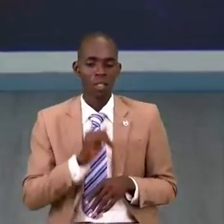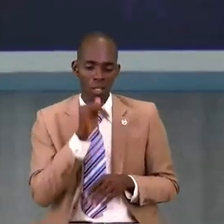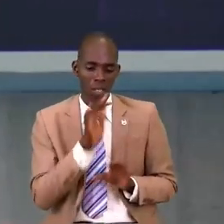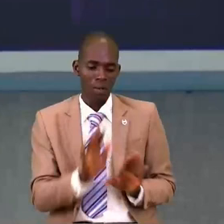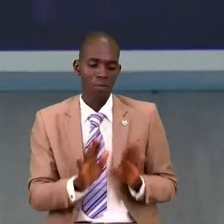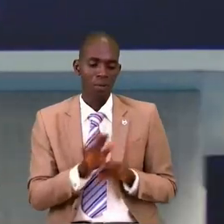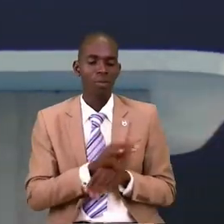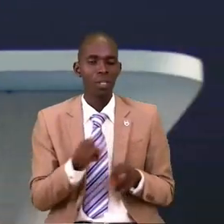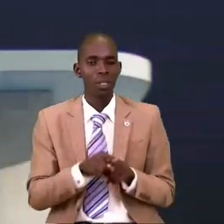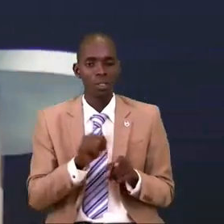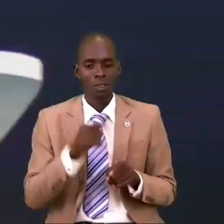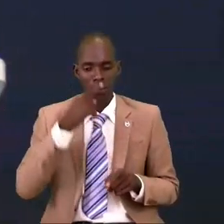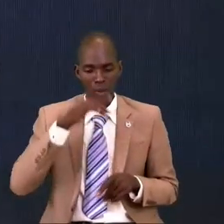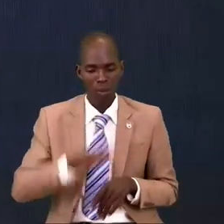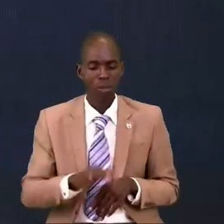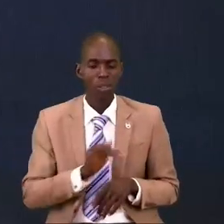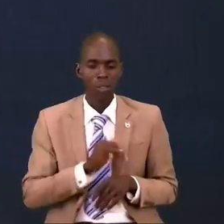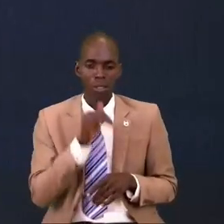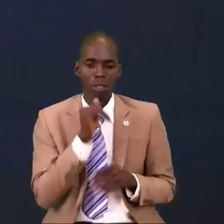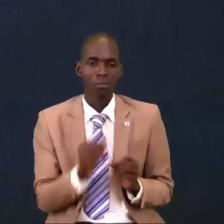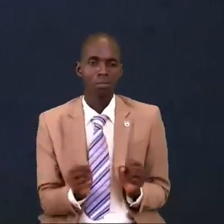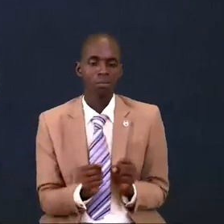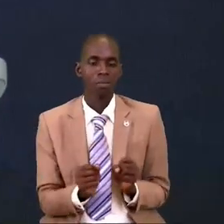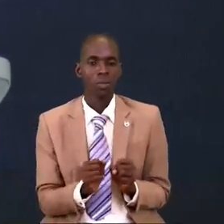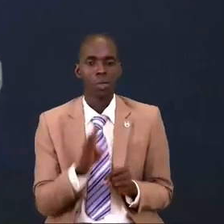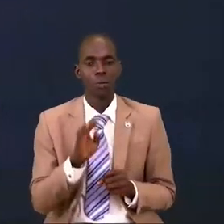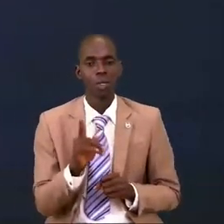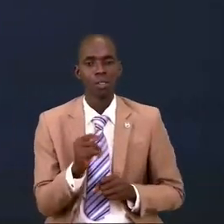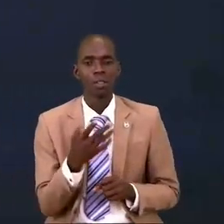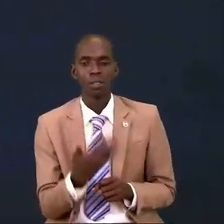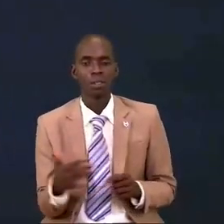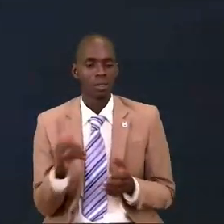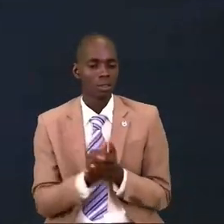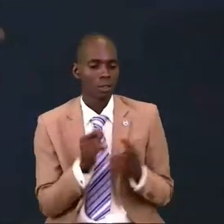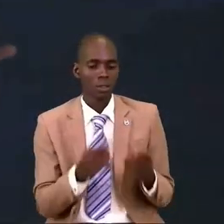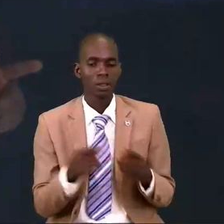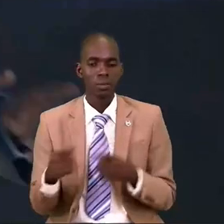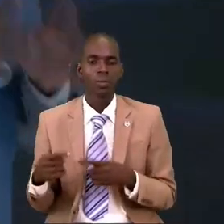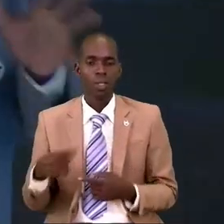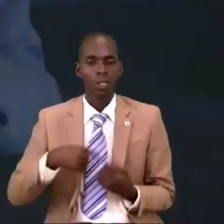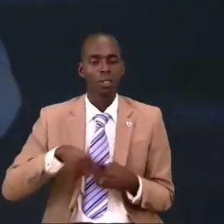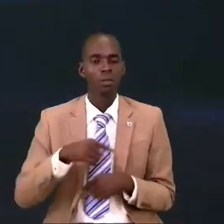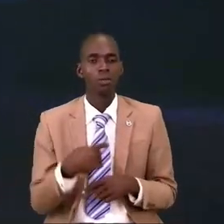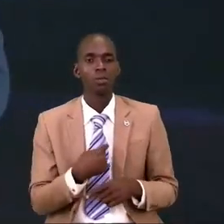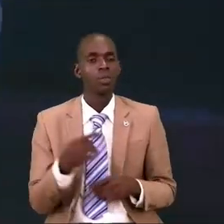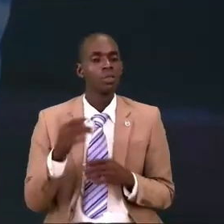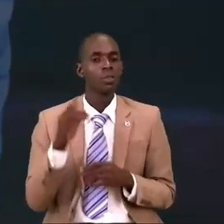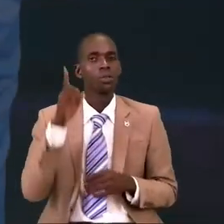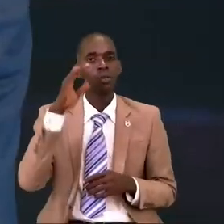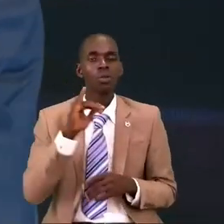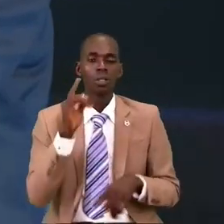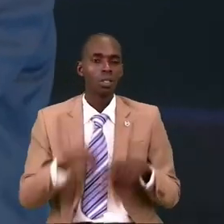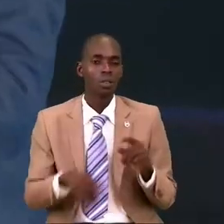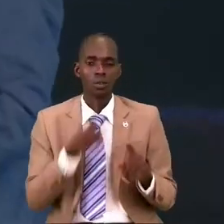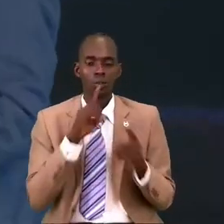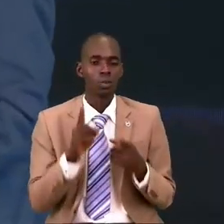fragile et terrifié par les choses qui se passent autour de moi. Il ne peut pas parler à ton enfance. Il ne peut que parler à ta